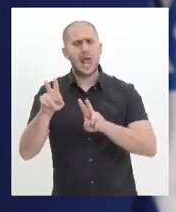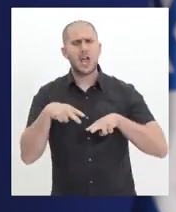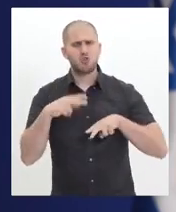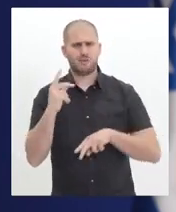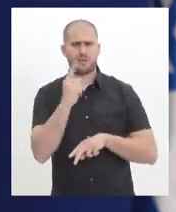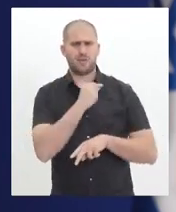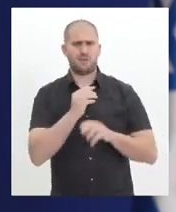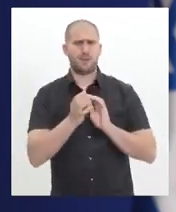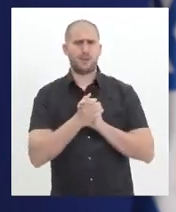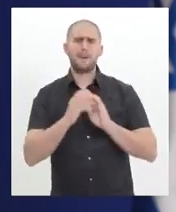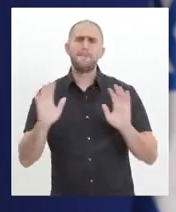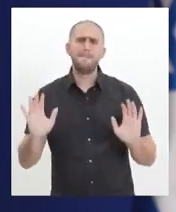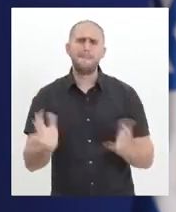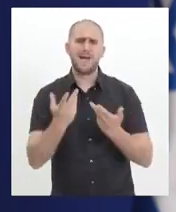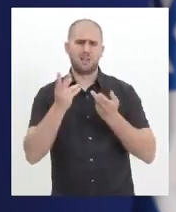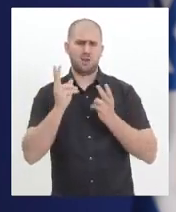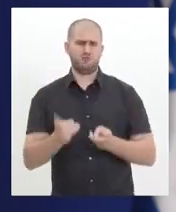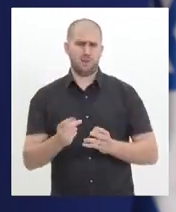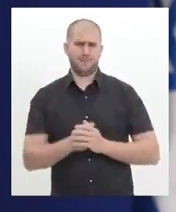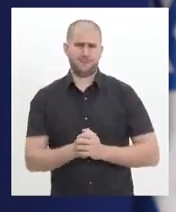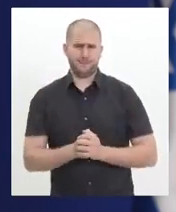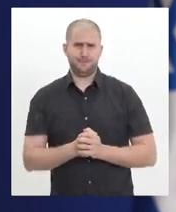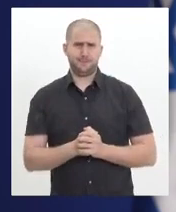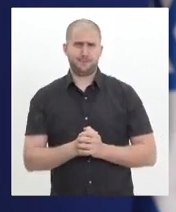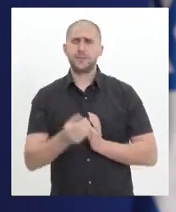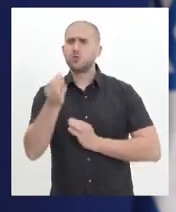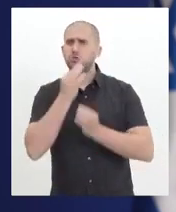הביתה מהר ככל הניתן